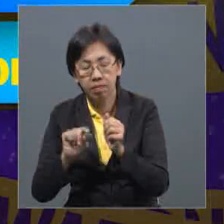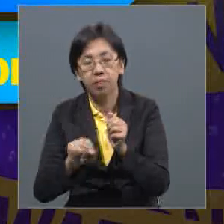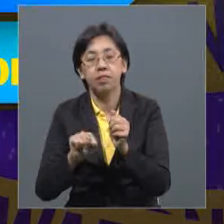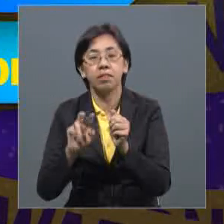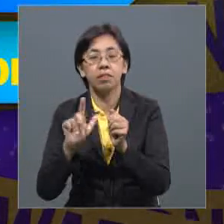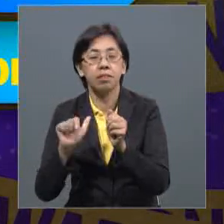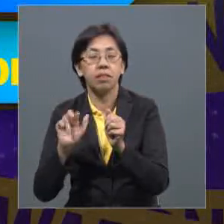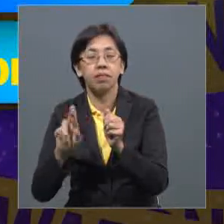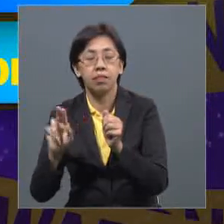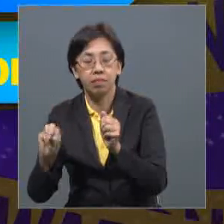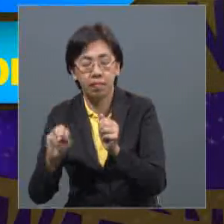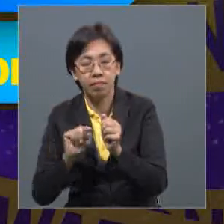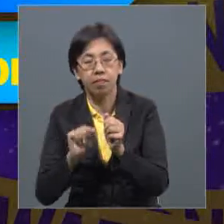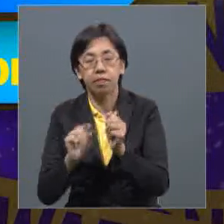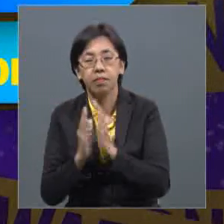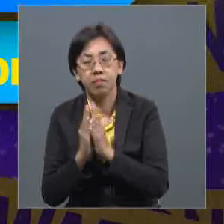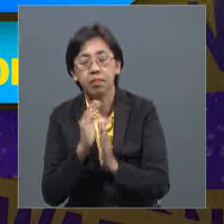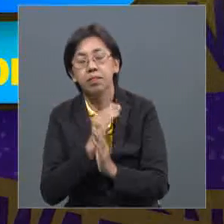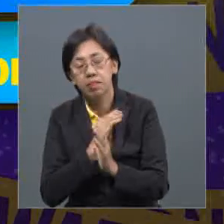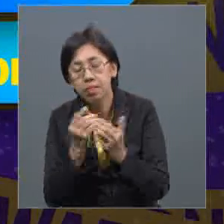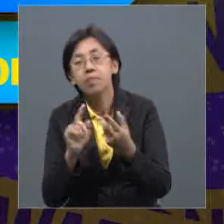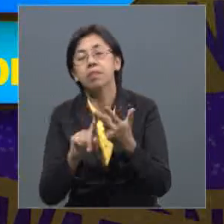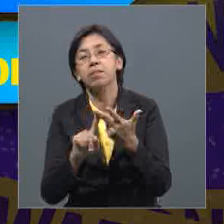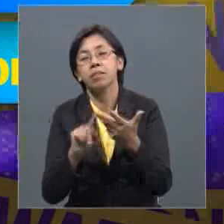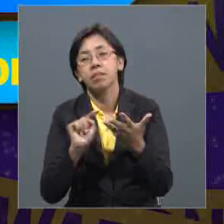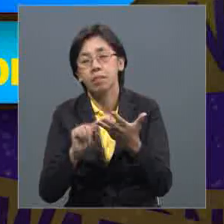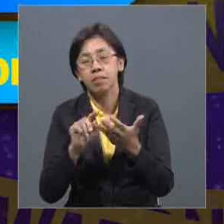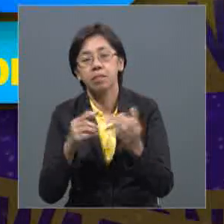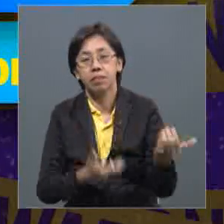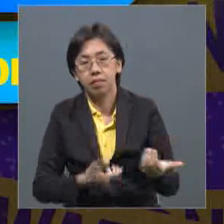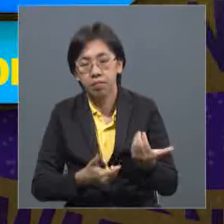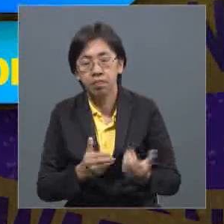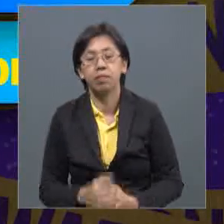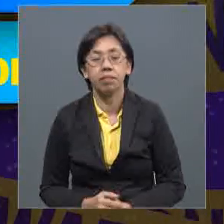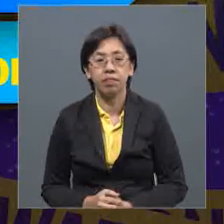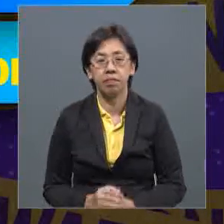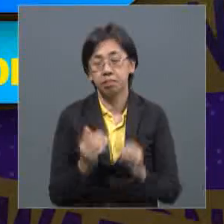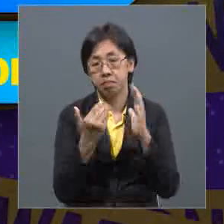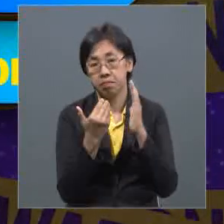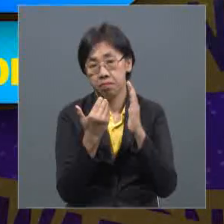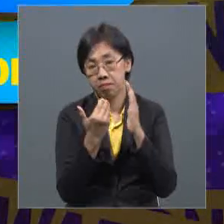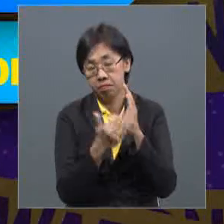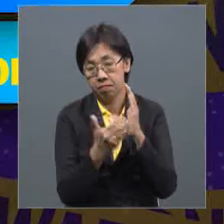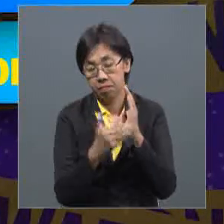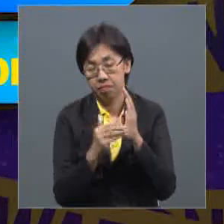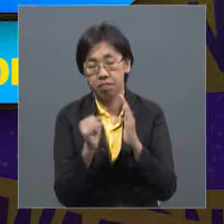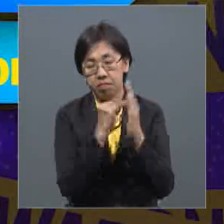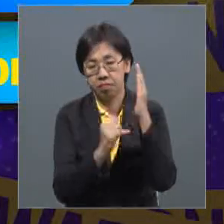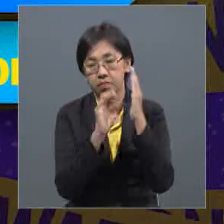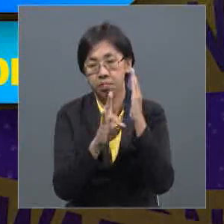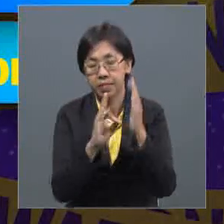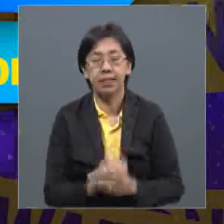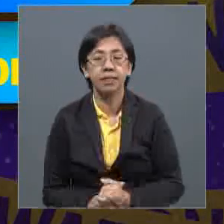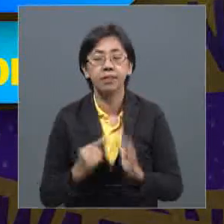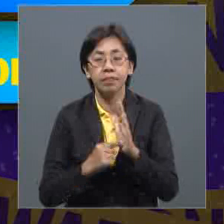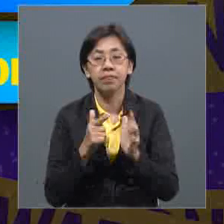แม่สอดพพพระและที่อำเภออุ้มผางมาต่อกันที่ภาคตะวันออกเฉียงเหนือภาคอีสานนะครับมี 7จังหวัดด้วยกันอย่างที่